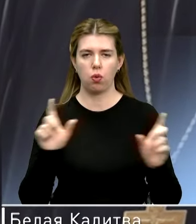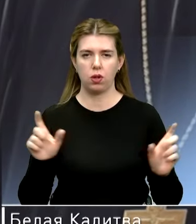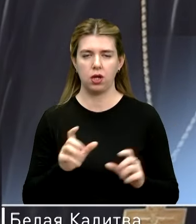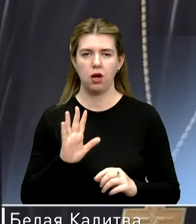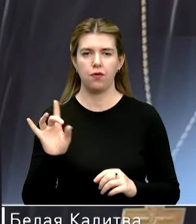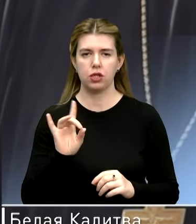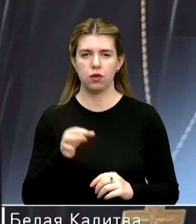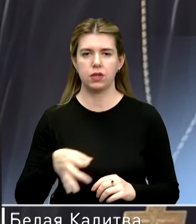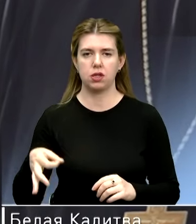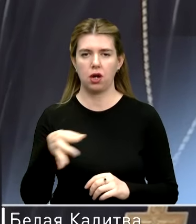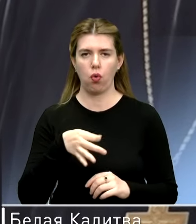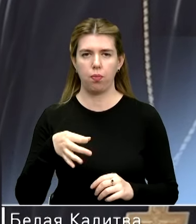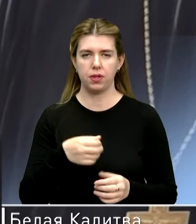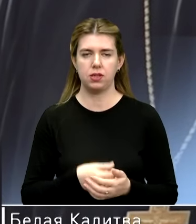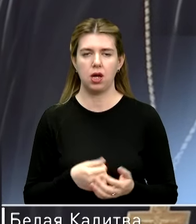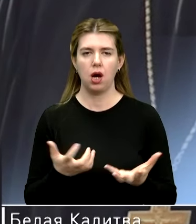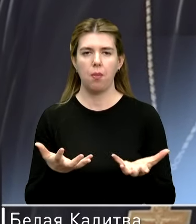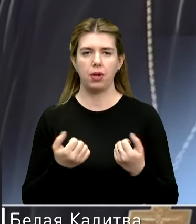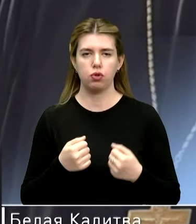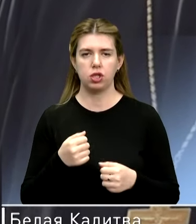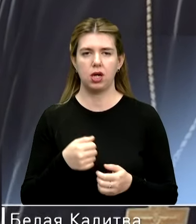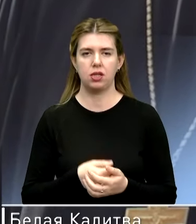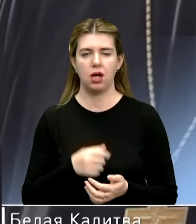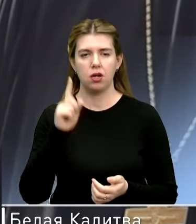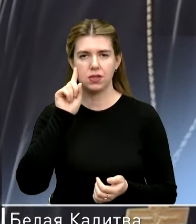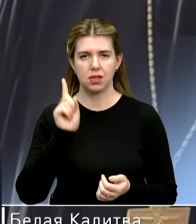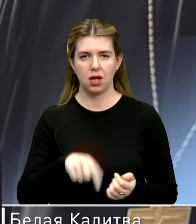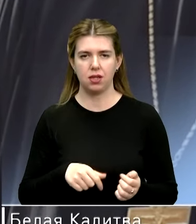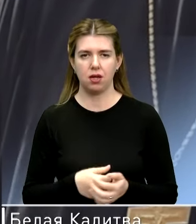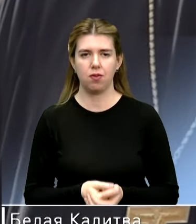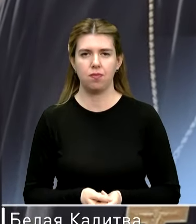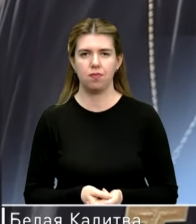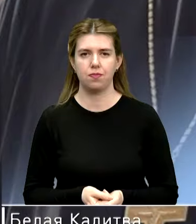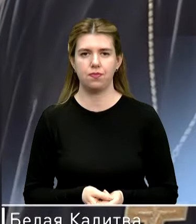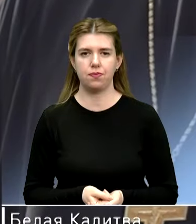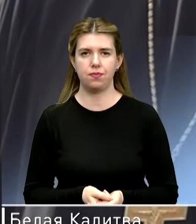в Ростовской области, получать знания,